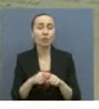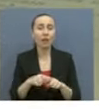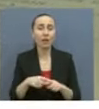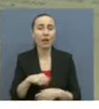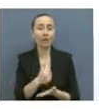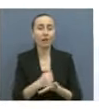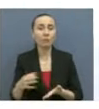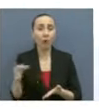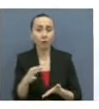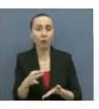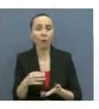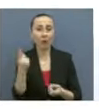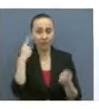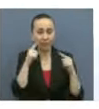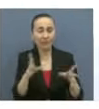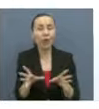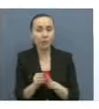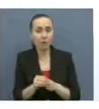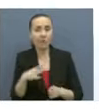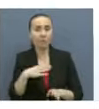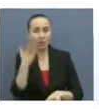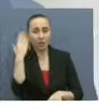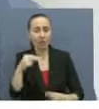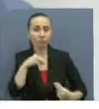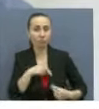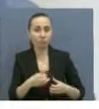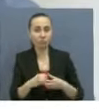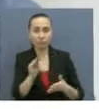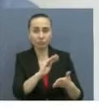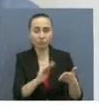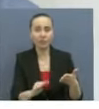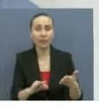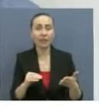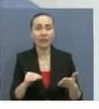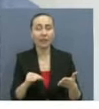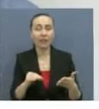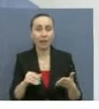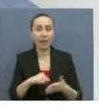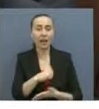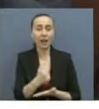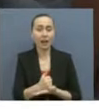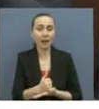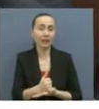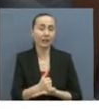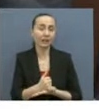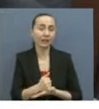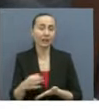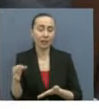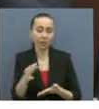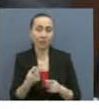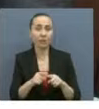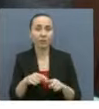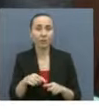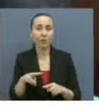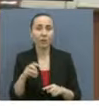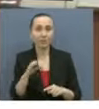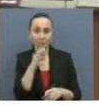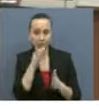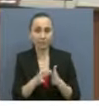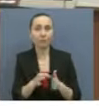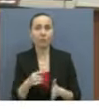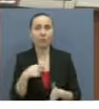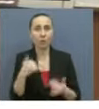немного перекликается с намеченными работами по благоустройству набережной, отметил Ермек Маржикпаев. Мы начинаем строить набережную, устраивать.